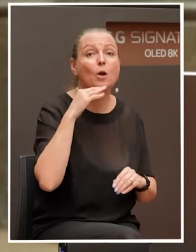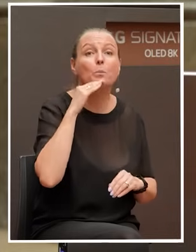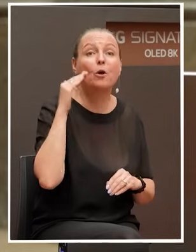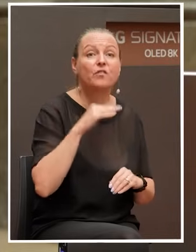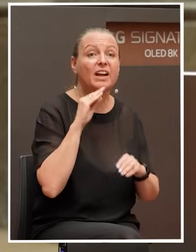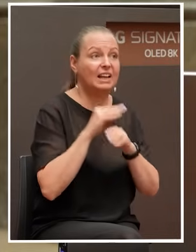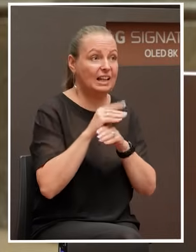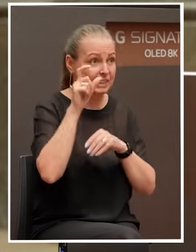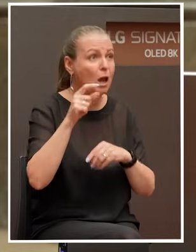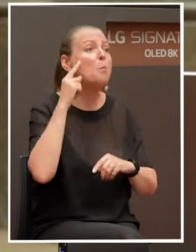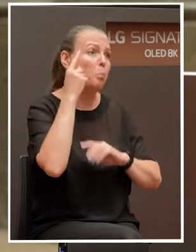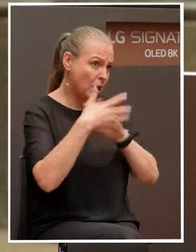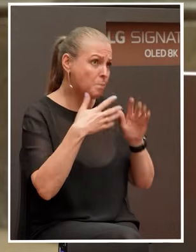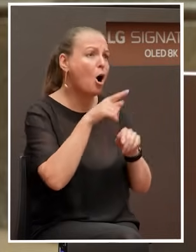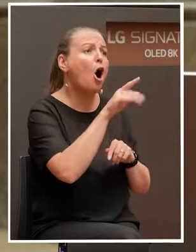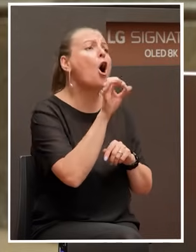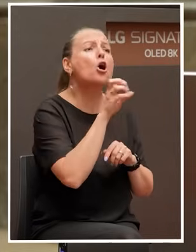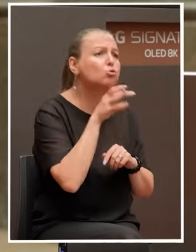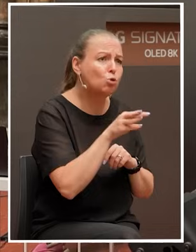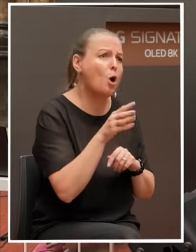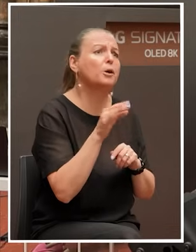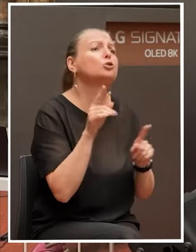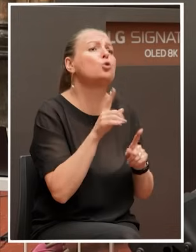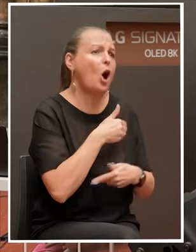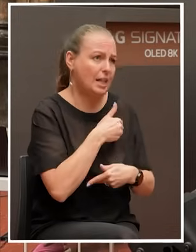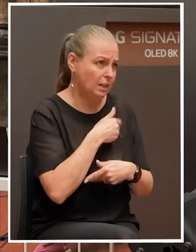критиков понимали, про что это и что ребята хотят.